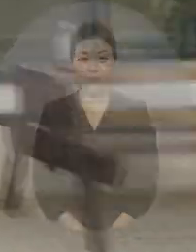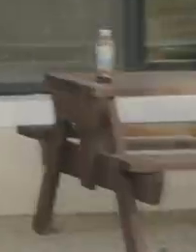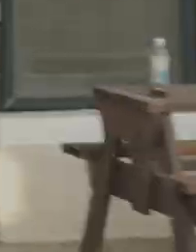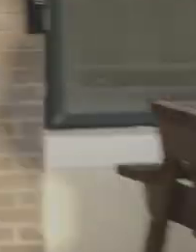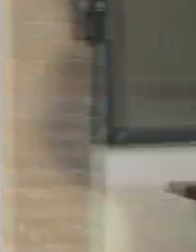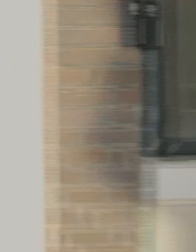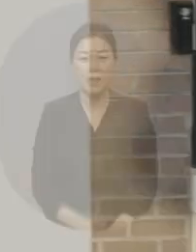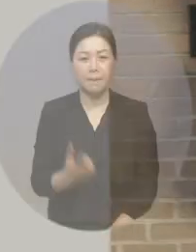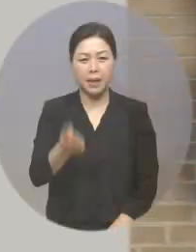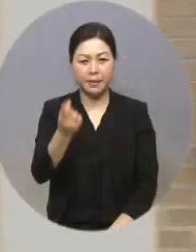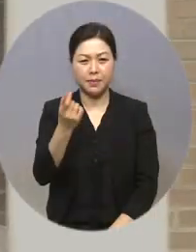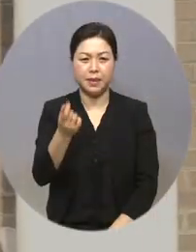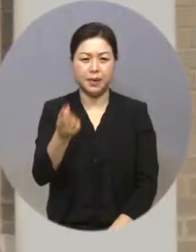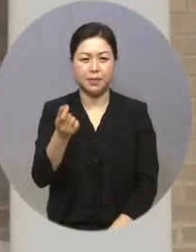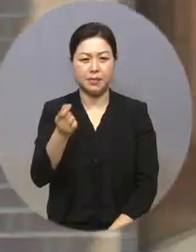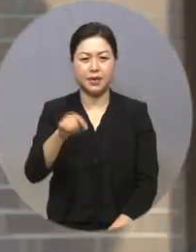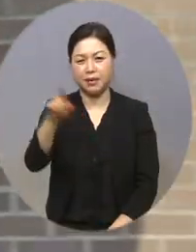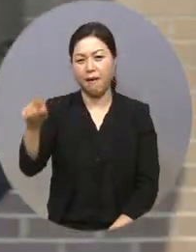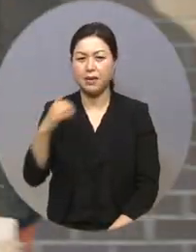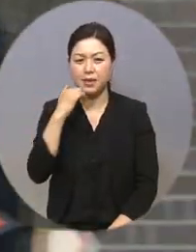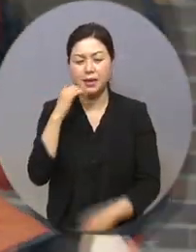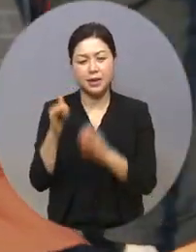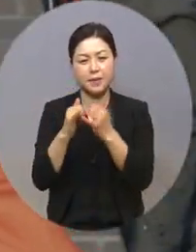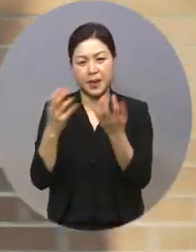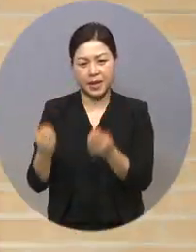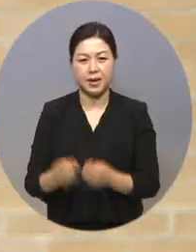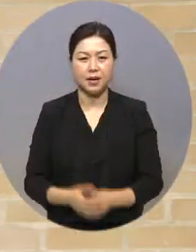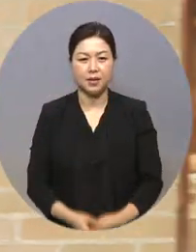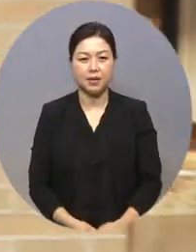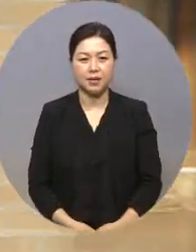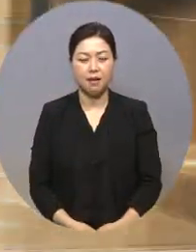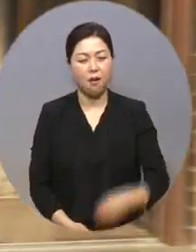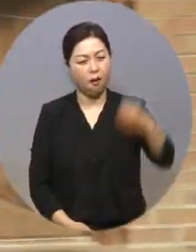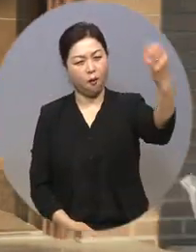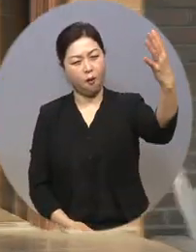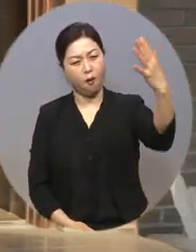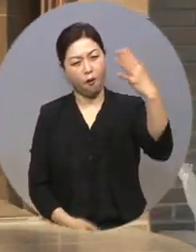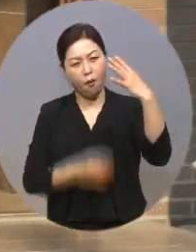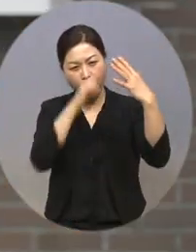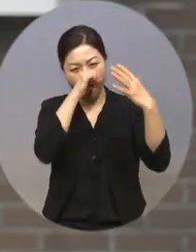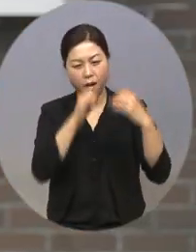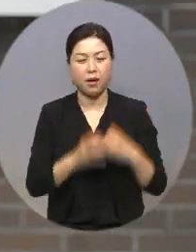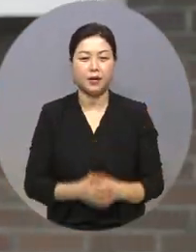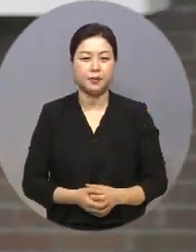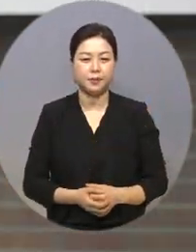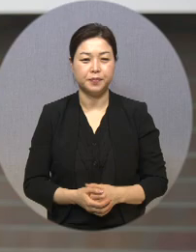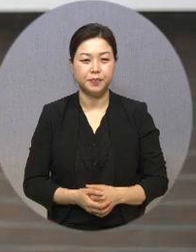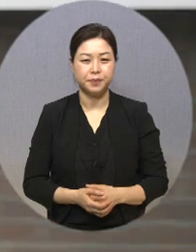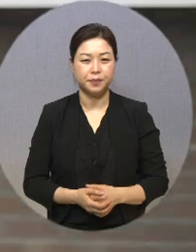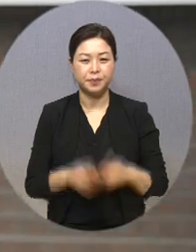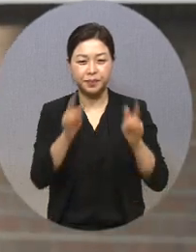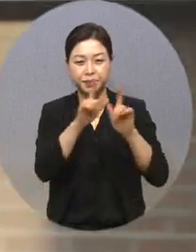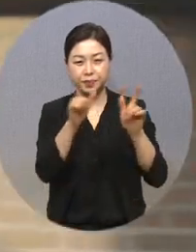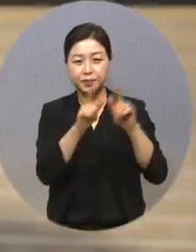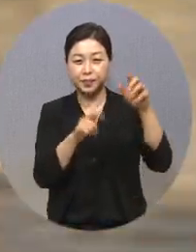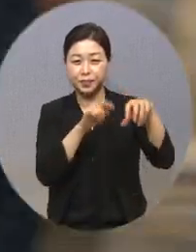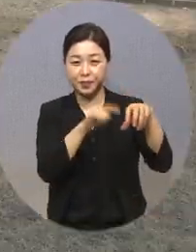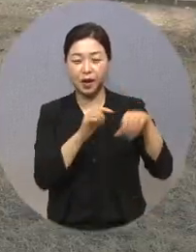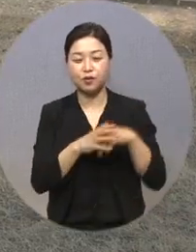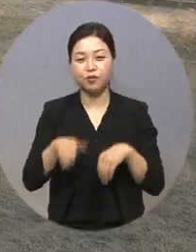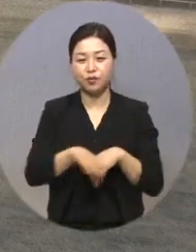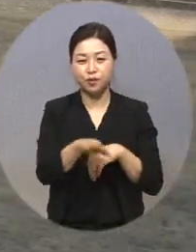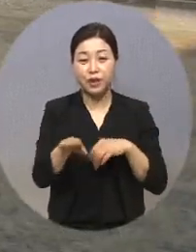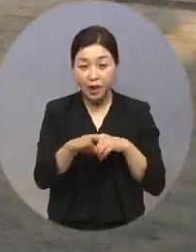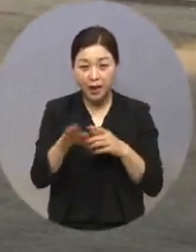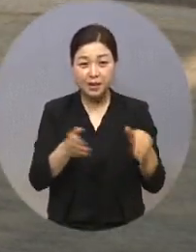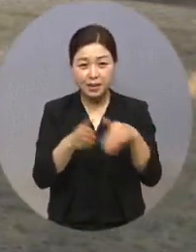자, 빨리빨리 준비하세요. 지금 저희를 기다리는 사람들이 많습니다. 햇빛이 장난 아니다. 동양인가 보다. 저희들의 또 길을 밝혀주고 있군요.